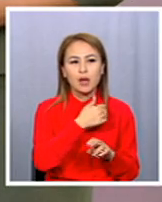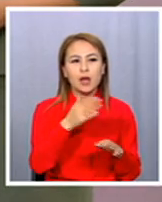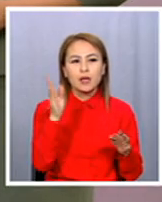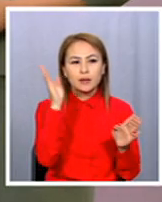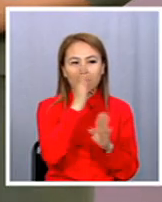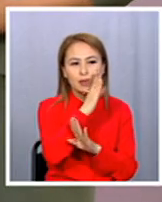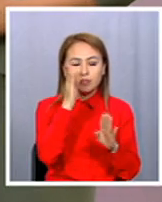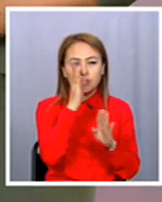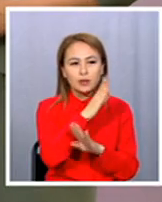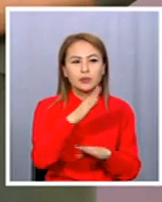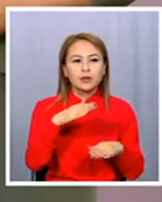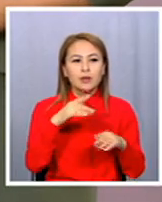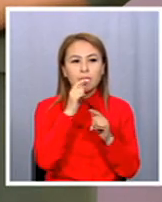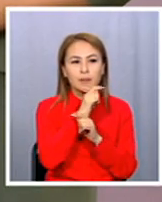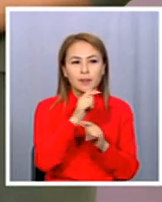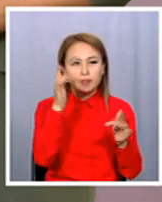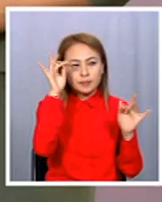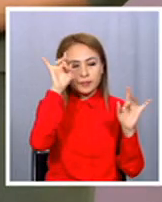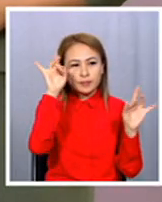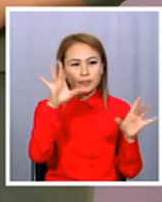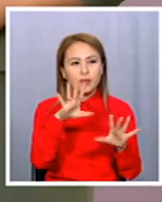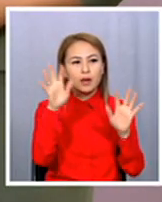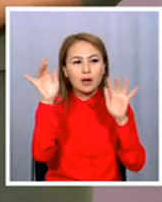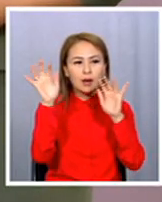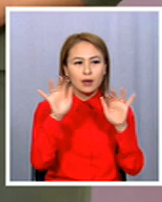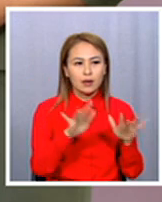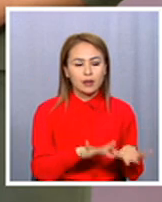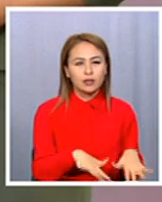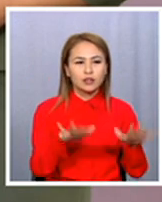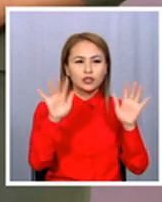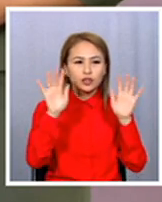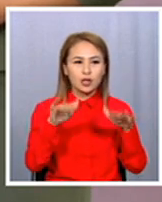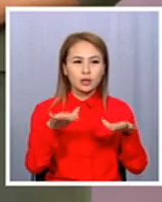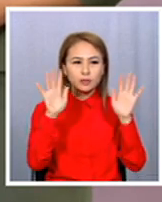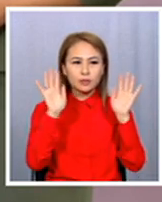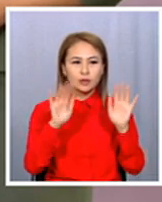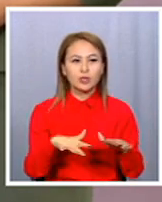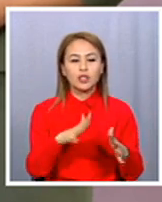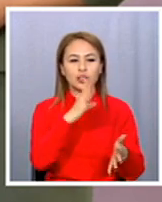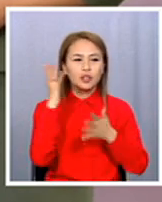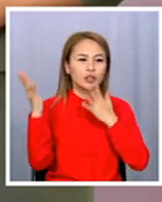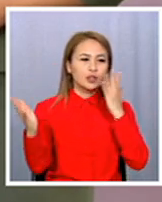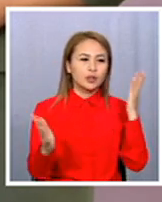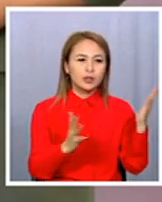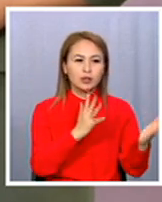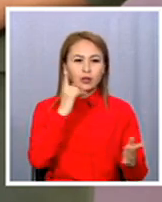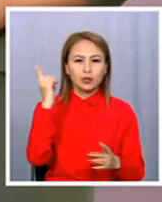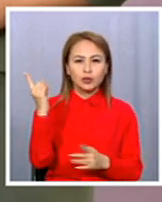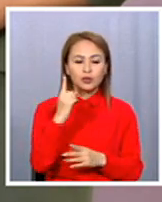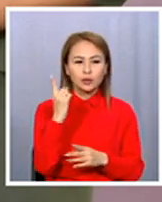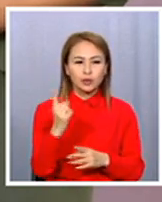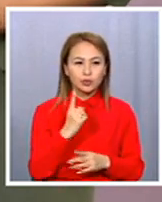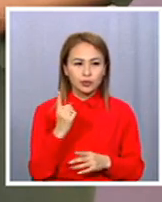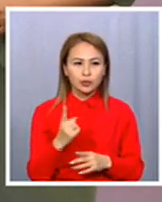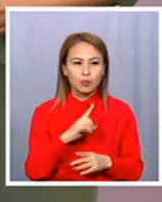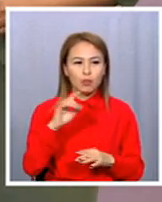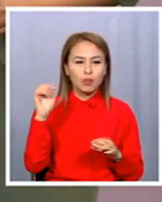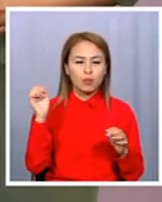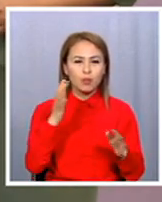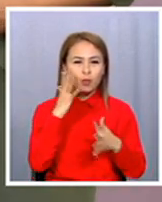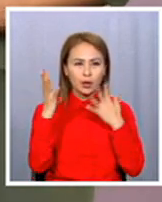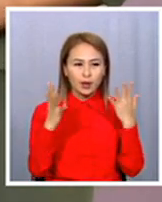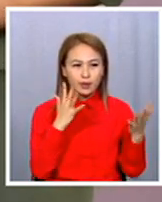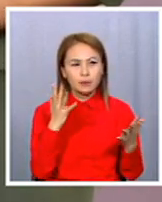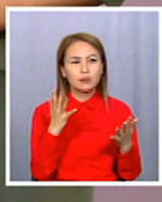Табиғаттың тосын сыйына қар, жаңбыр, жел, құйын,